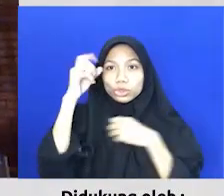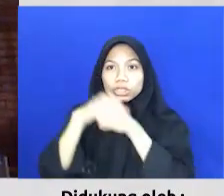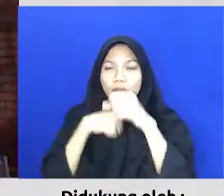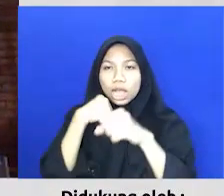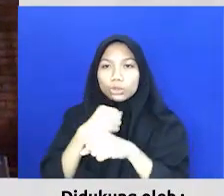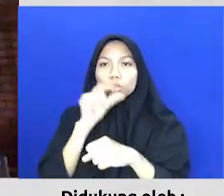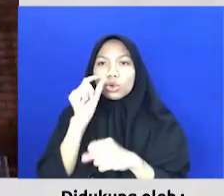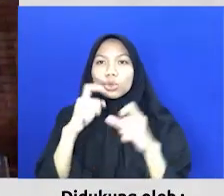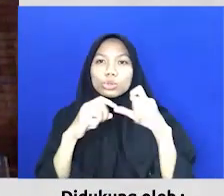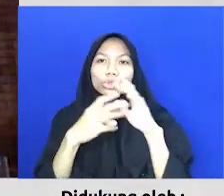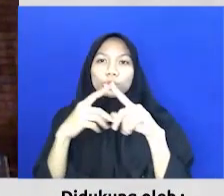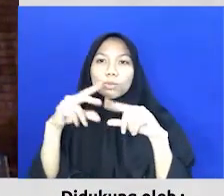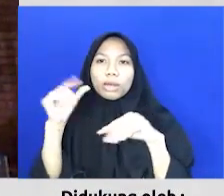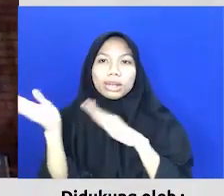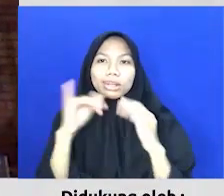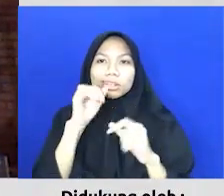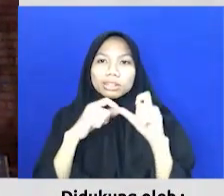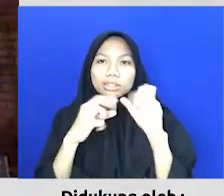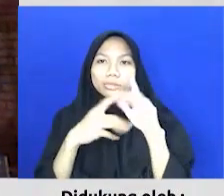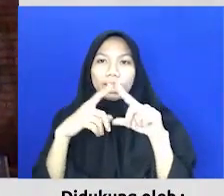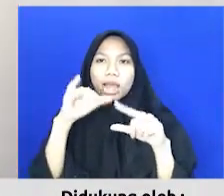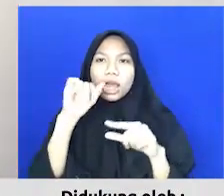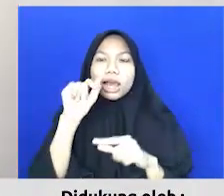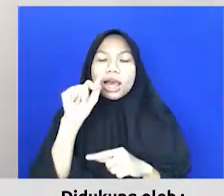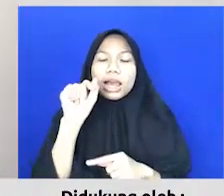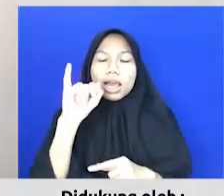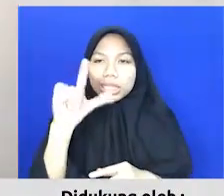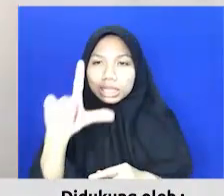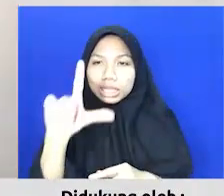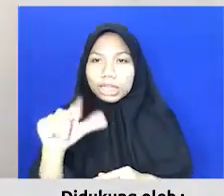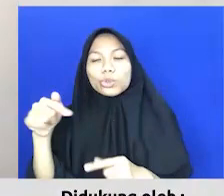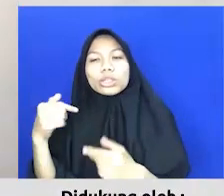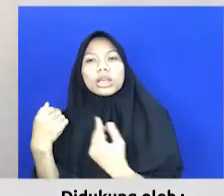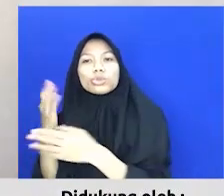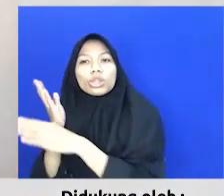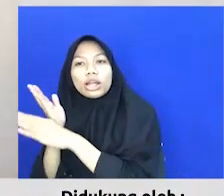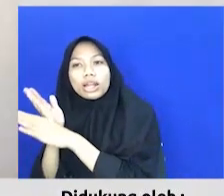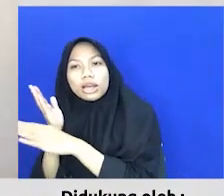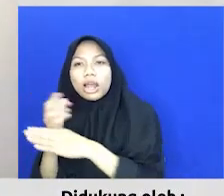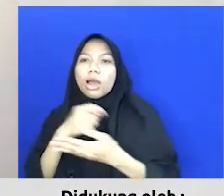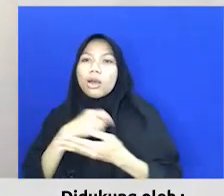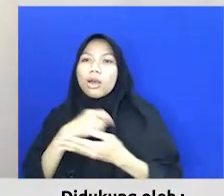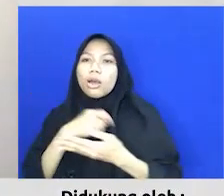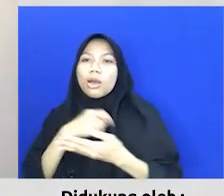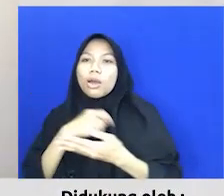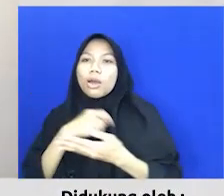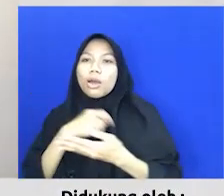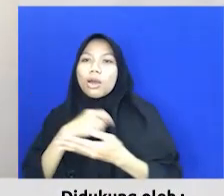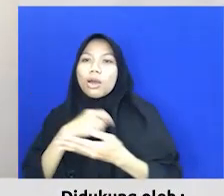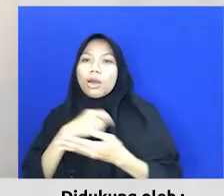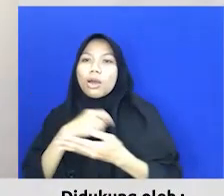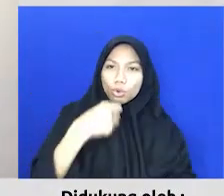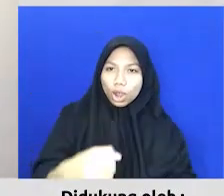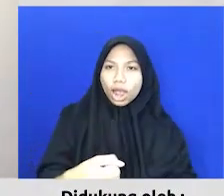Hari Film Nasional yang sebentar lagi kita peringati. Tetapi mungkin tidak semua menyadari